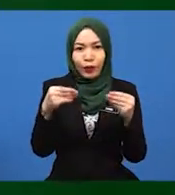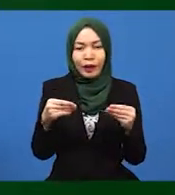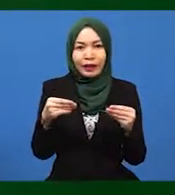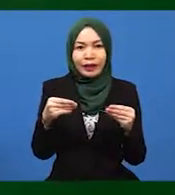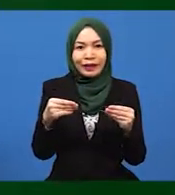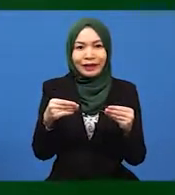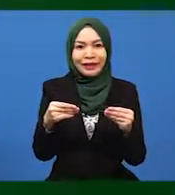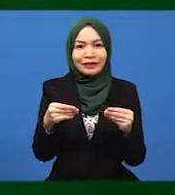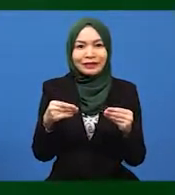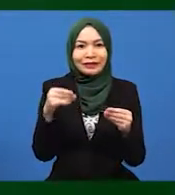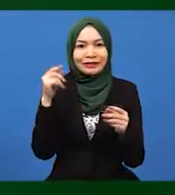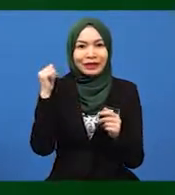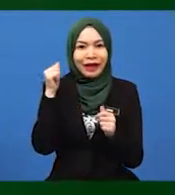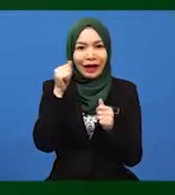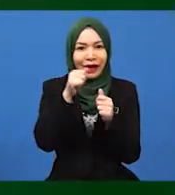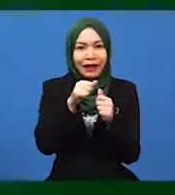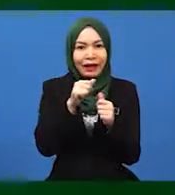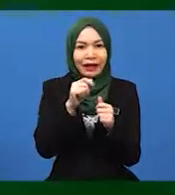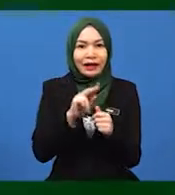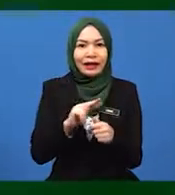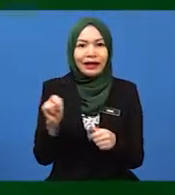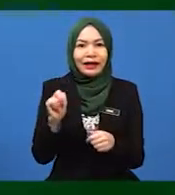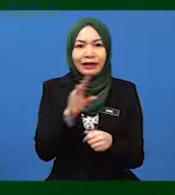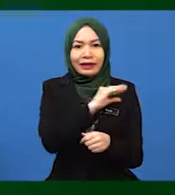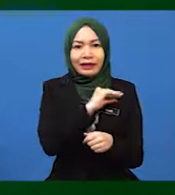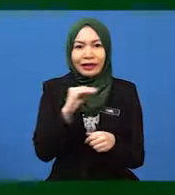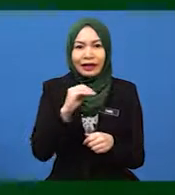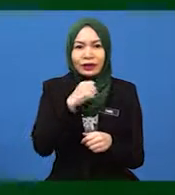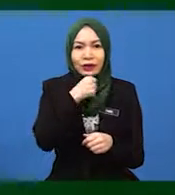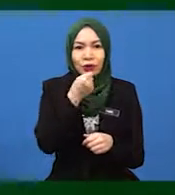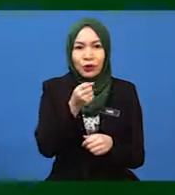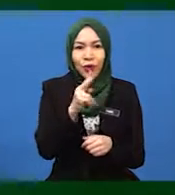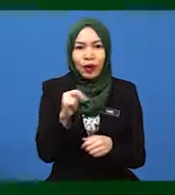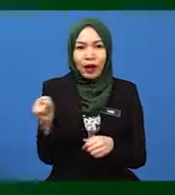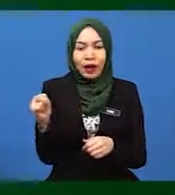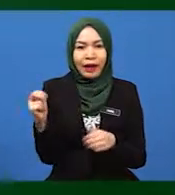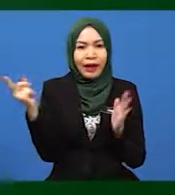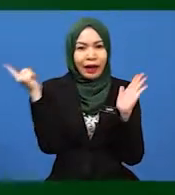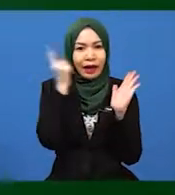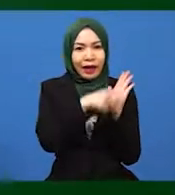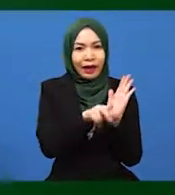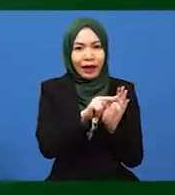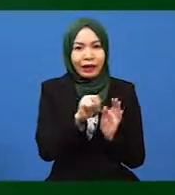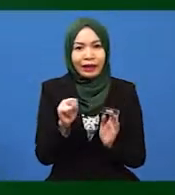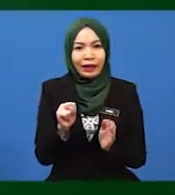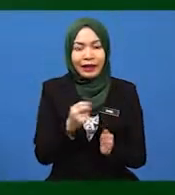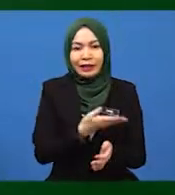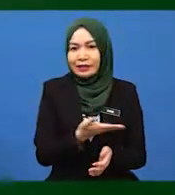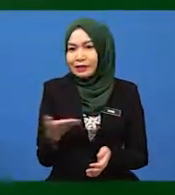arahan, iaitu suruhan, larangan, silaan